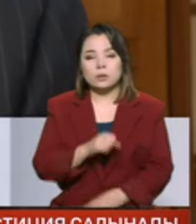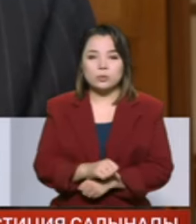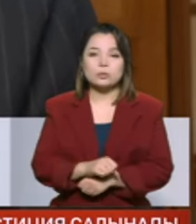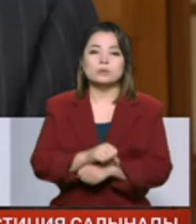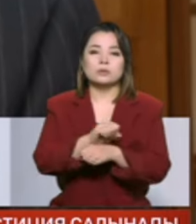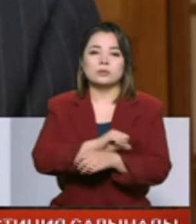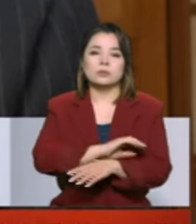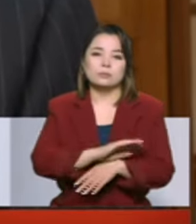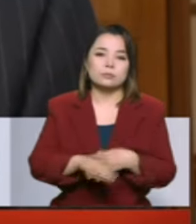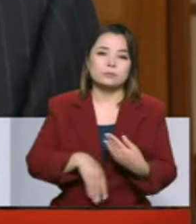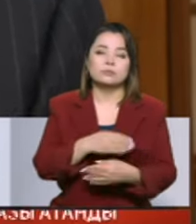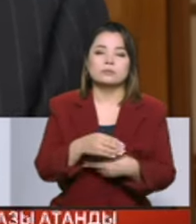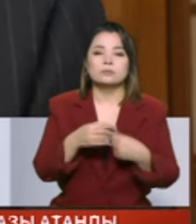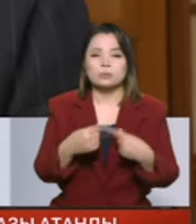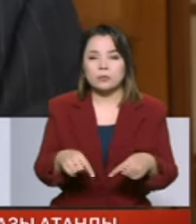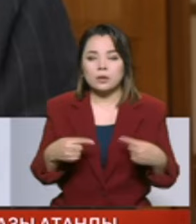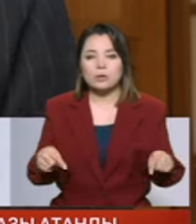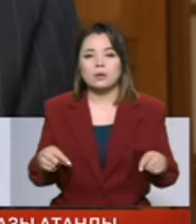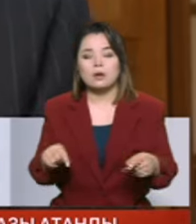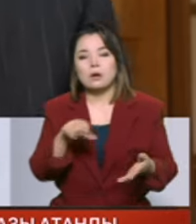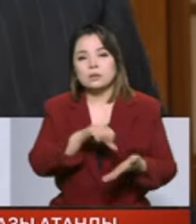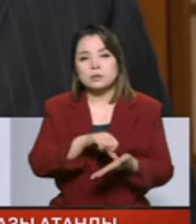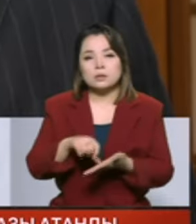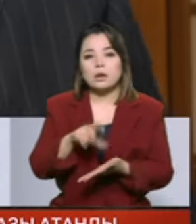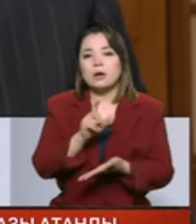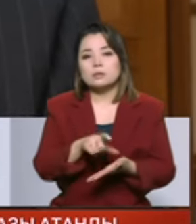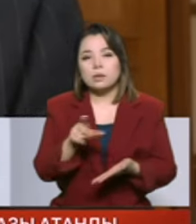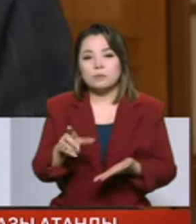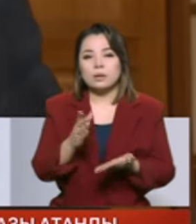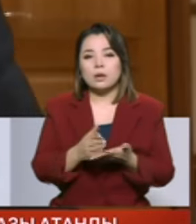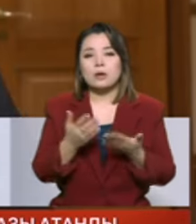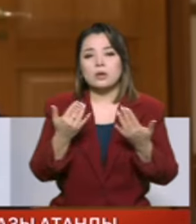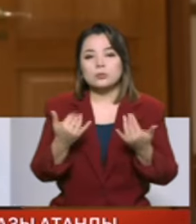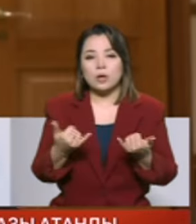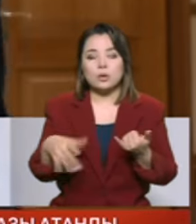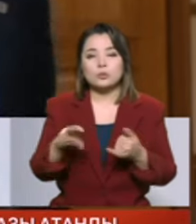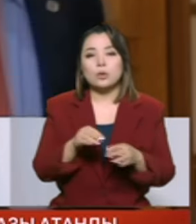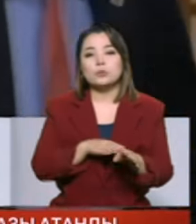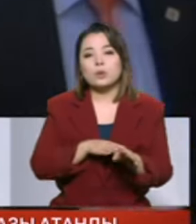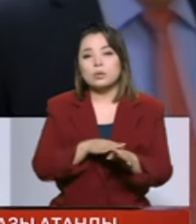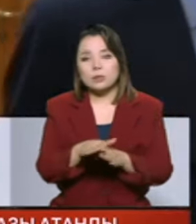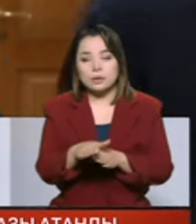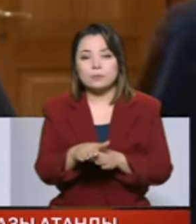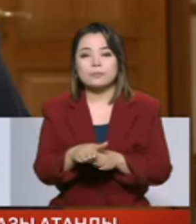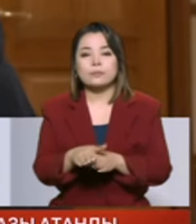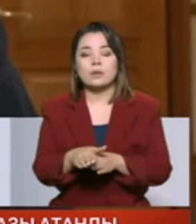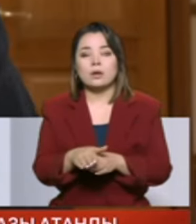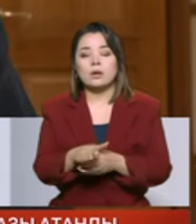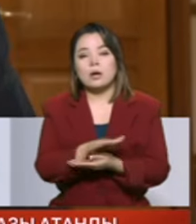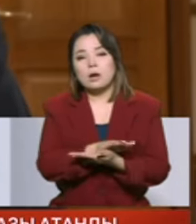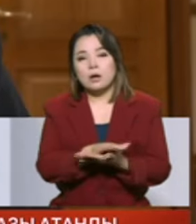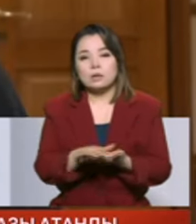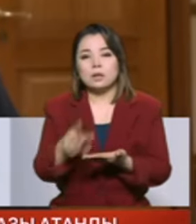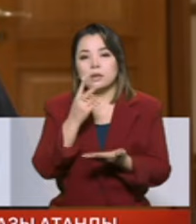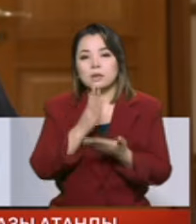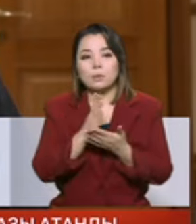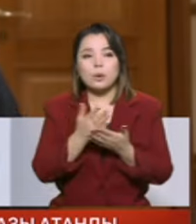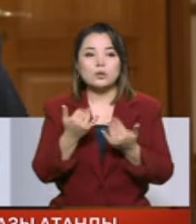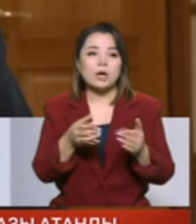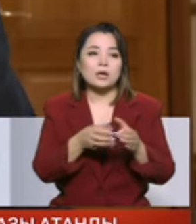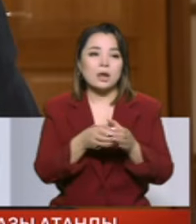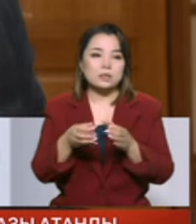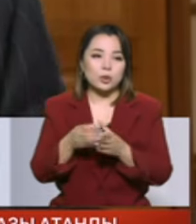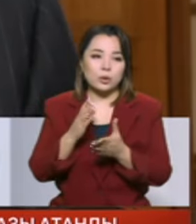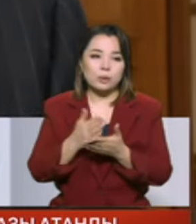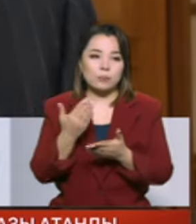Көтерілістер, жаңағы дүмпулер, басқалар болды. Соның қатысқан азаматтар, сол үшін қазір толыққанды ақталып жатыр. Я сол сияқты категориялар